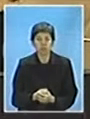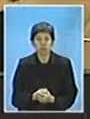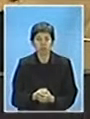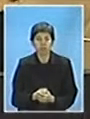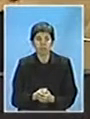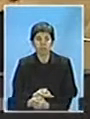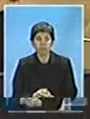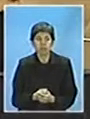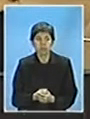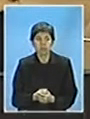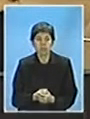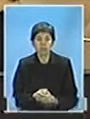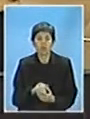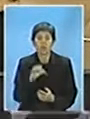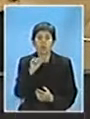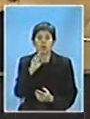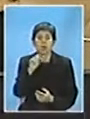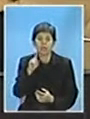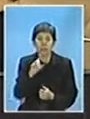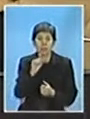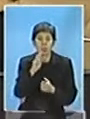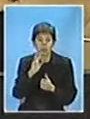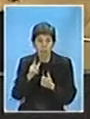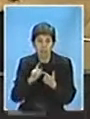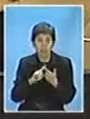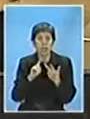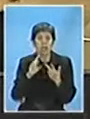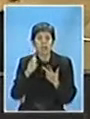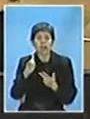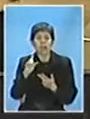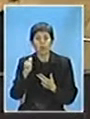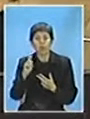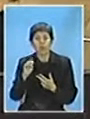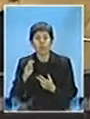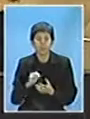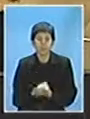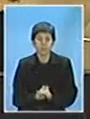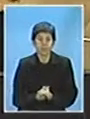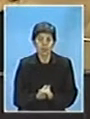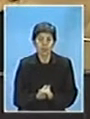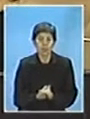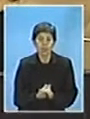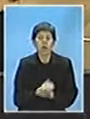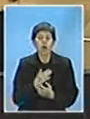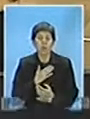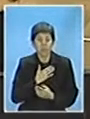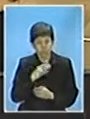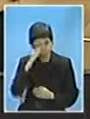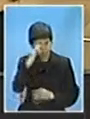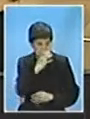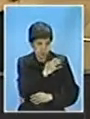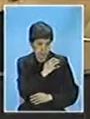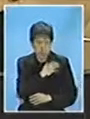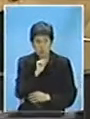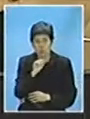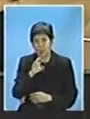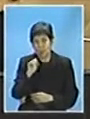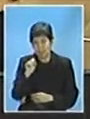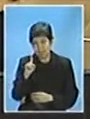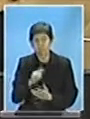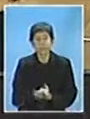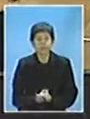เชิญท่านสุรศักดิ์ท่านสมชายท่านเดชอุดมค่ะ กราบเรียนท่านประธานวุฒิสภาที่เคารพกับผมพลเอกสุรศักดิ์ศรีรุ่นสมาชิกวุฒิสภา